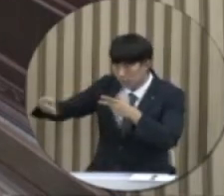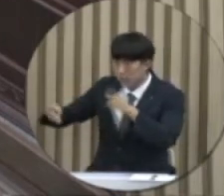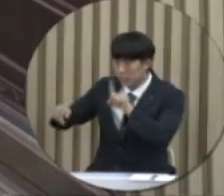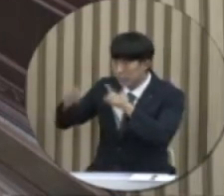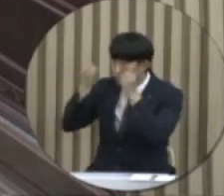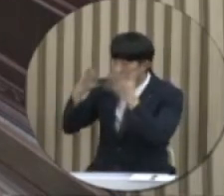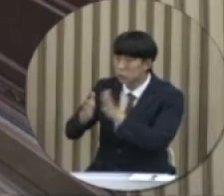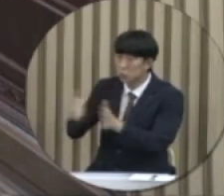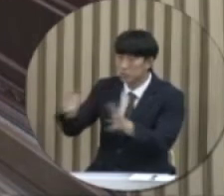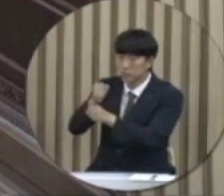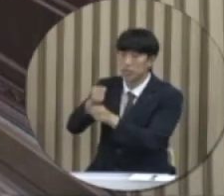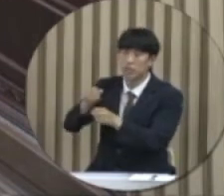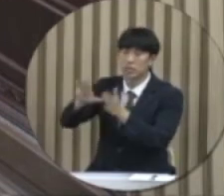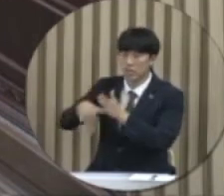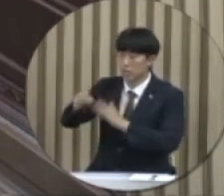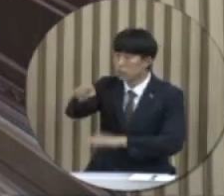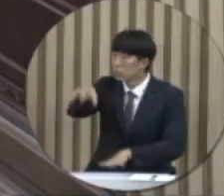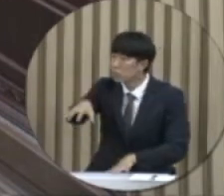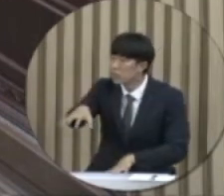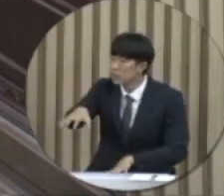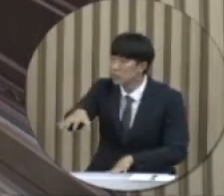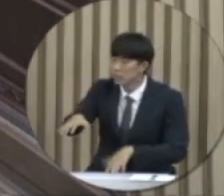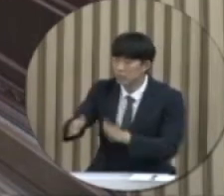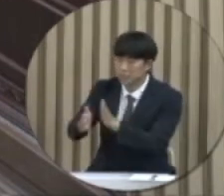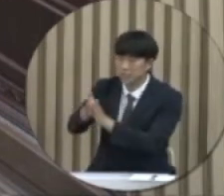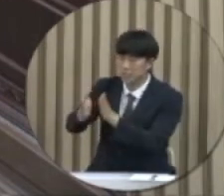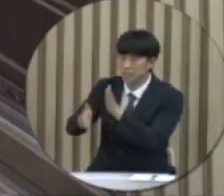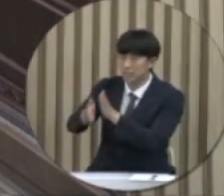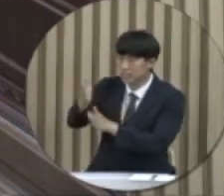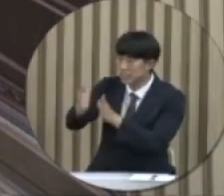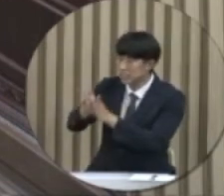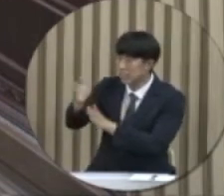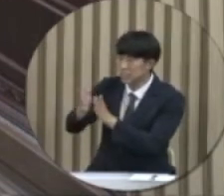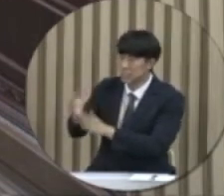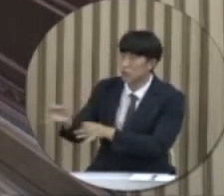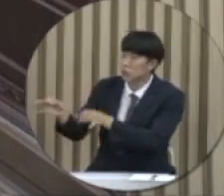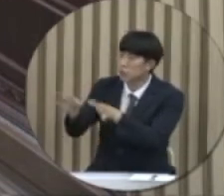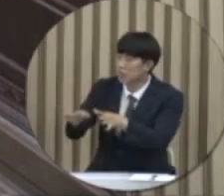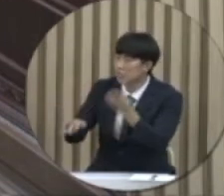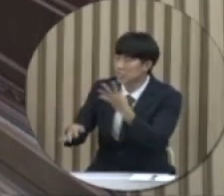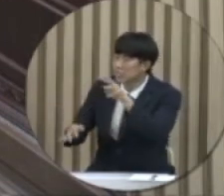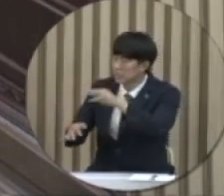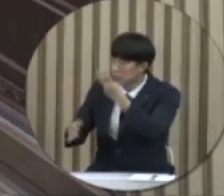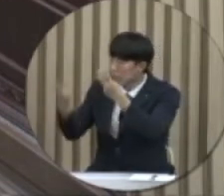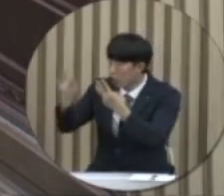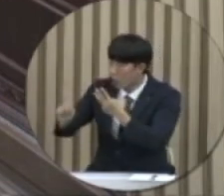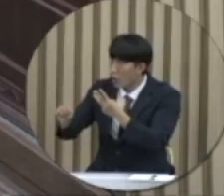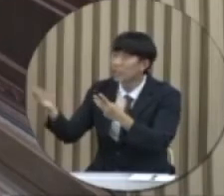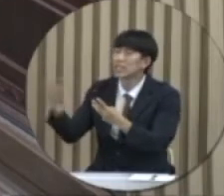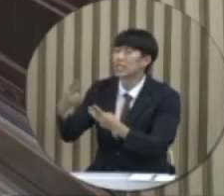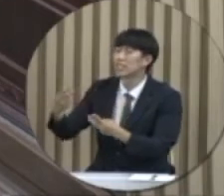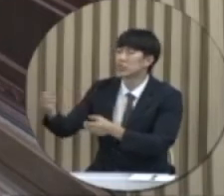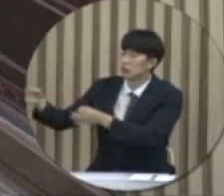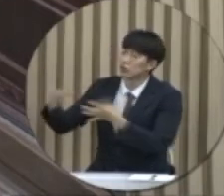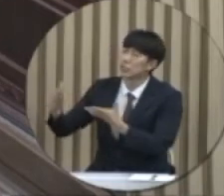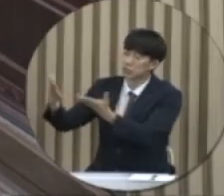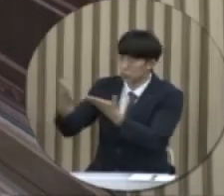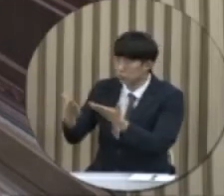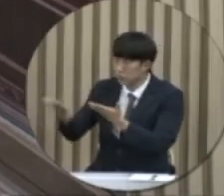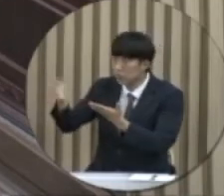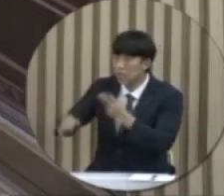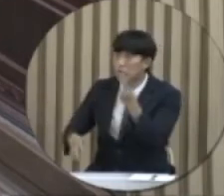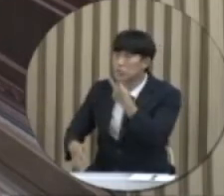때뭐 그쪽에서 시에다 투자한 게 4,300억 정도를 재투자해 줬습니다. 근데